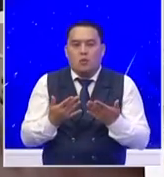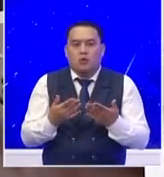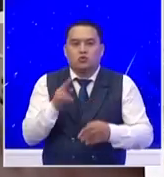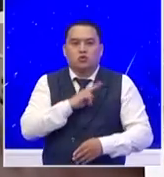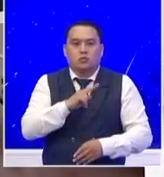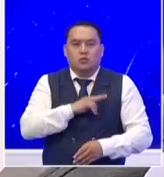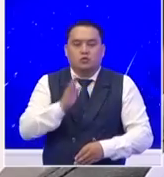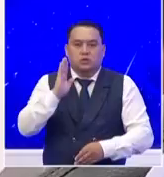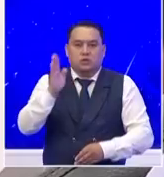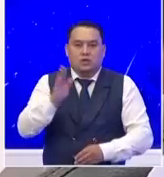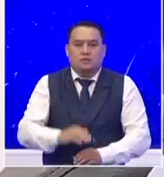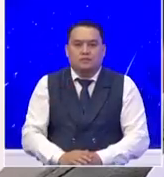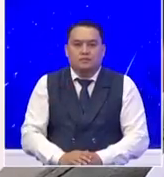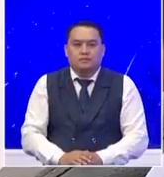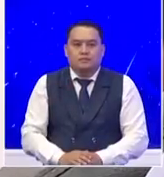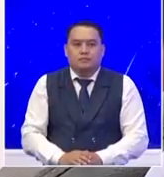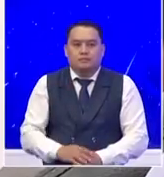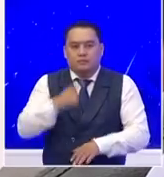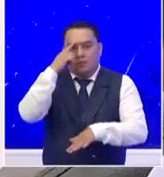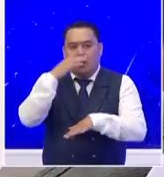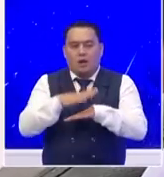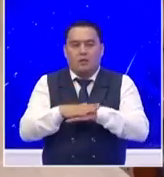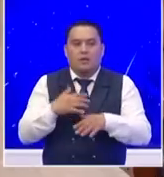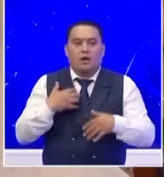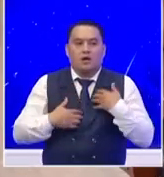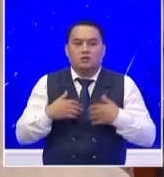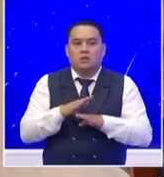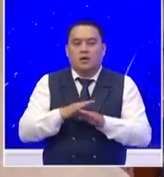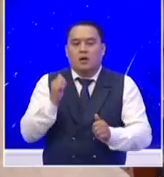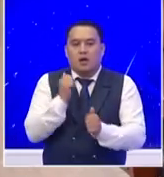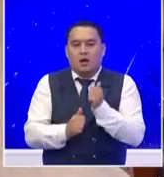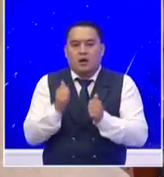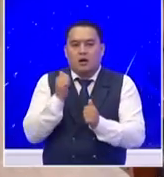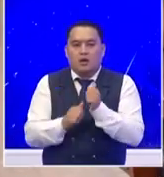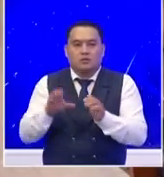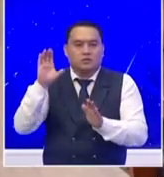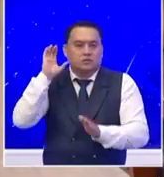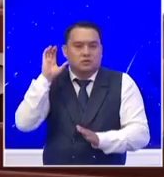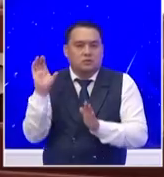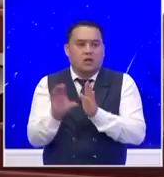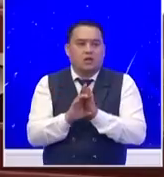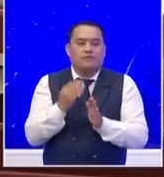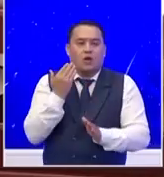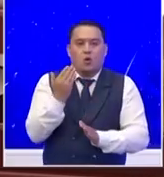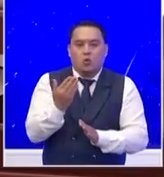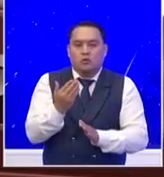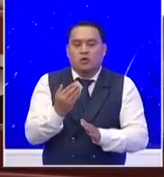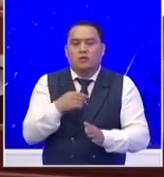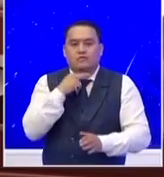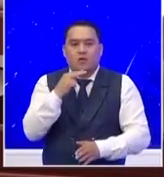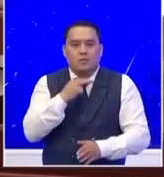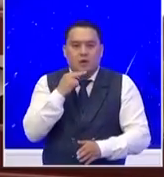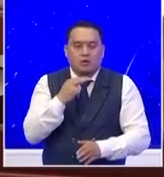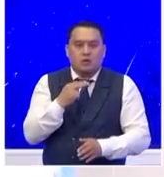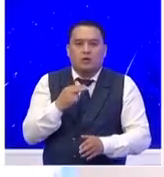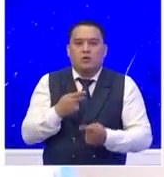жұмыс жасалады. Әкім асықпады, асықтырмады, әр тұрғынды мұқият тыңдады, өзіне түртіп алды. Жергілікті атқарушы